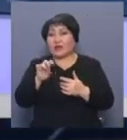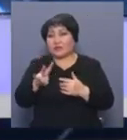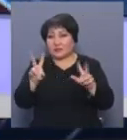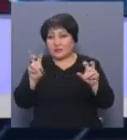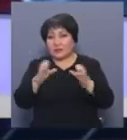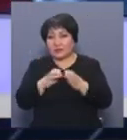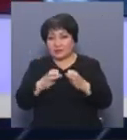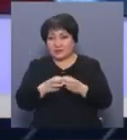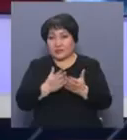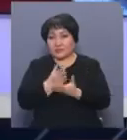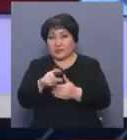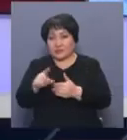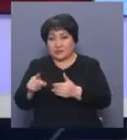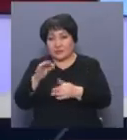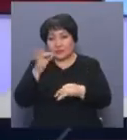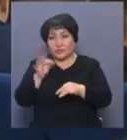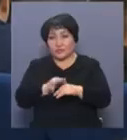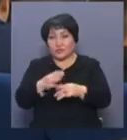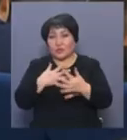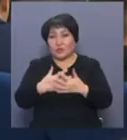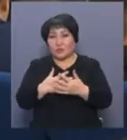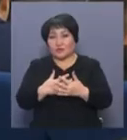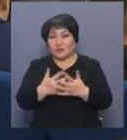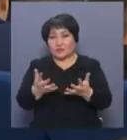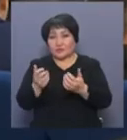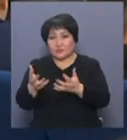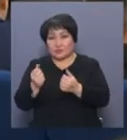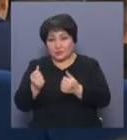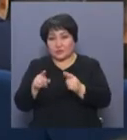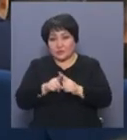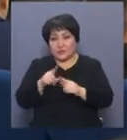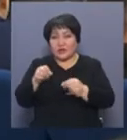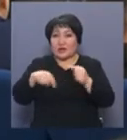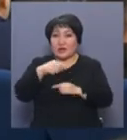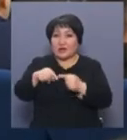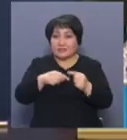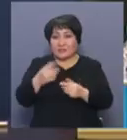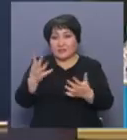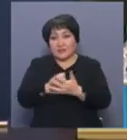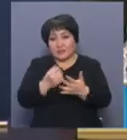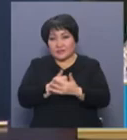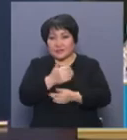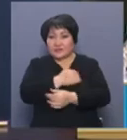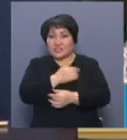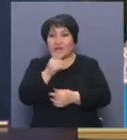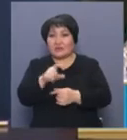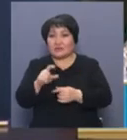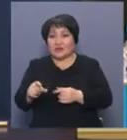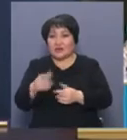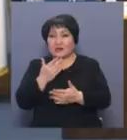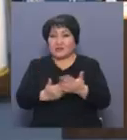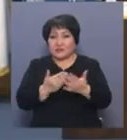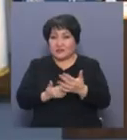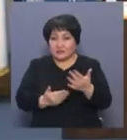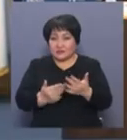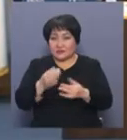Олар қоғамдық қабылдау өткізіп, кәсіптің көзін тапқысы келген адамдарға тегін кеңес берді. Қазірдің өзінде іскер жандар 16 миллион